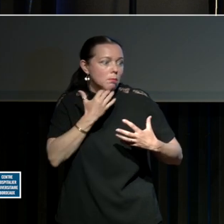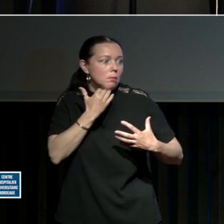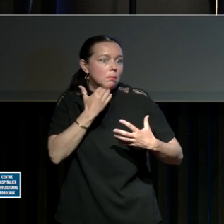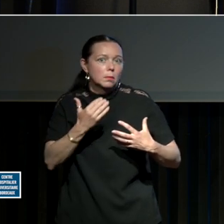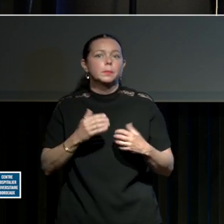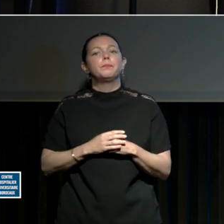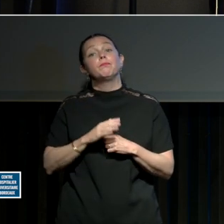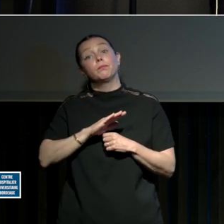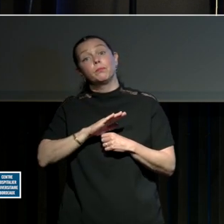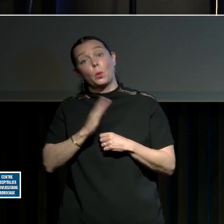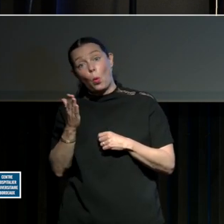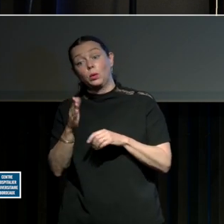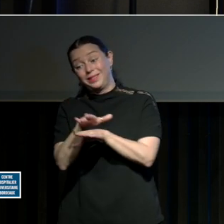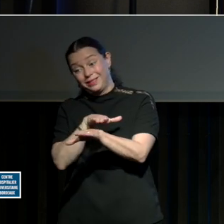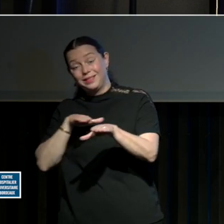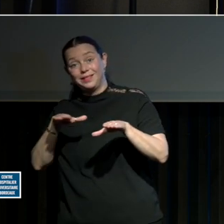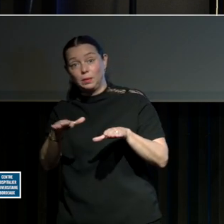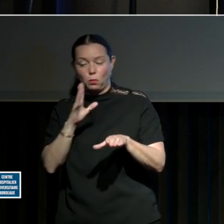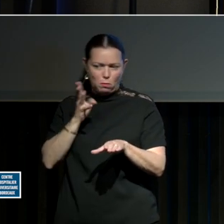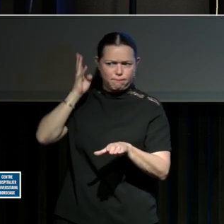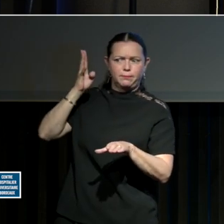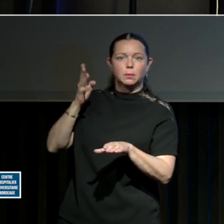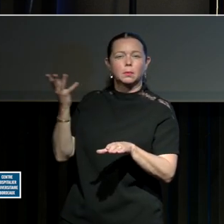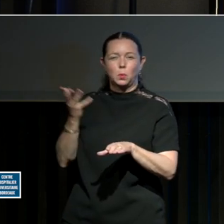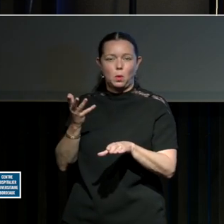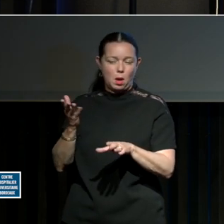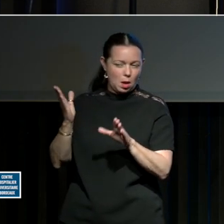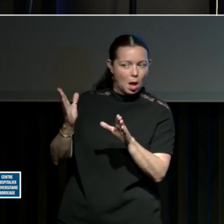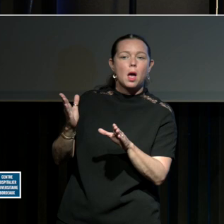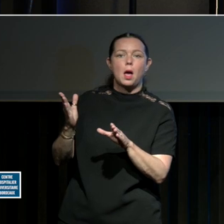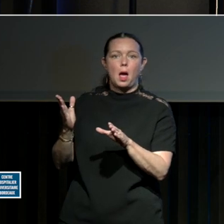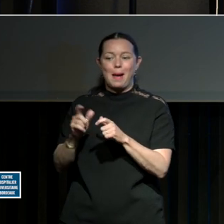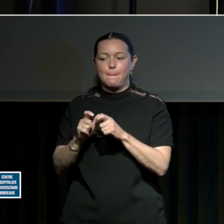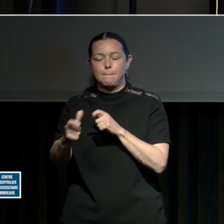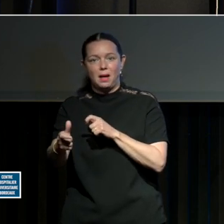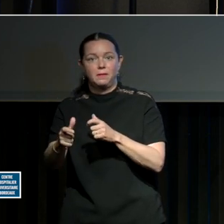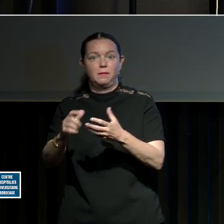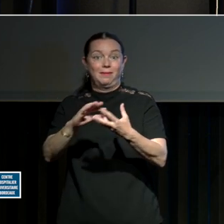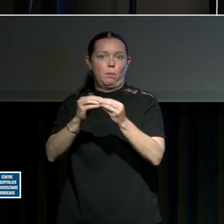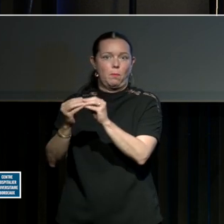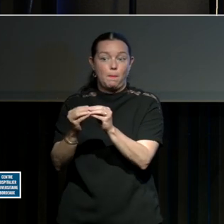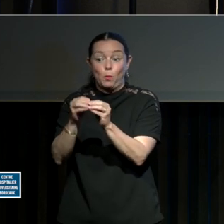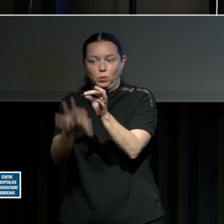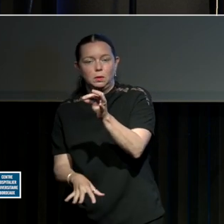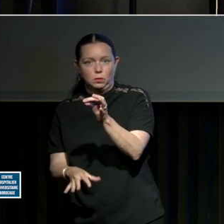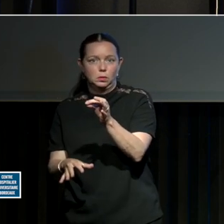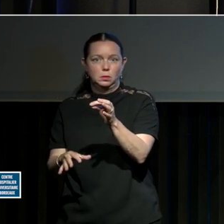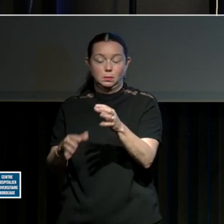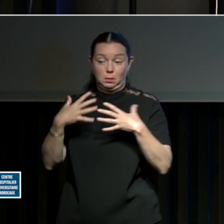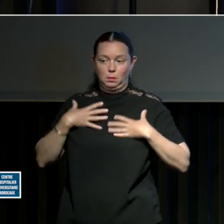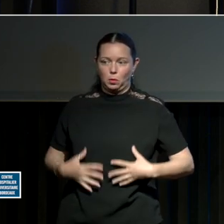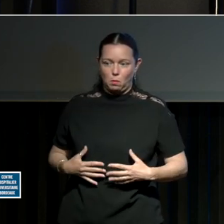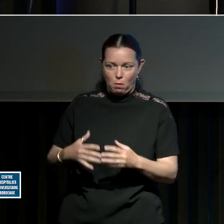un autre élément qui va être très important pour le repérage, c'est la notion de dommage, de retentissement fonctionnel du